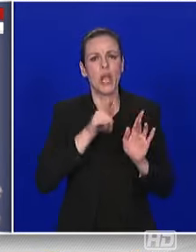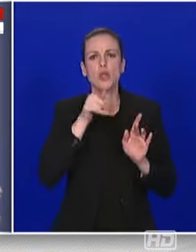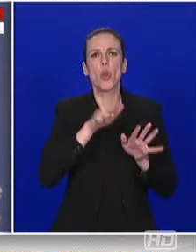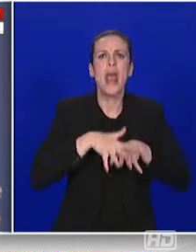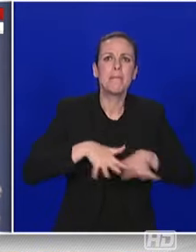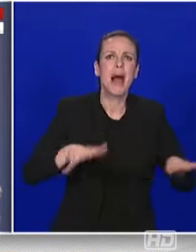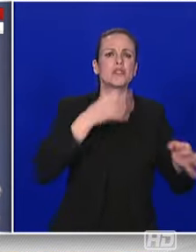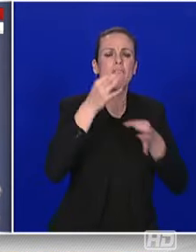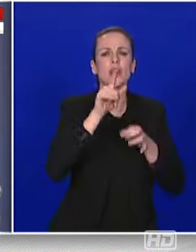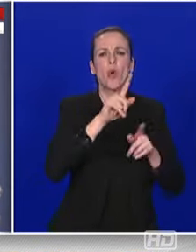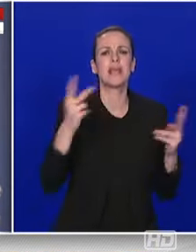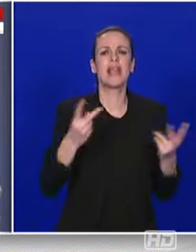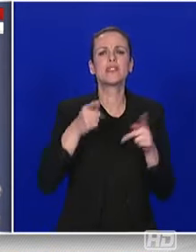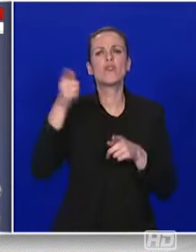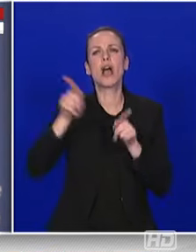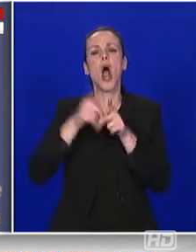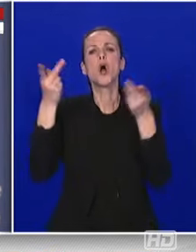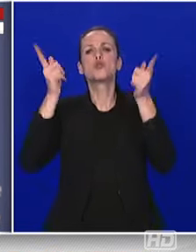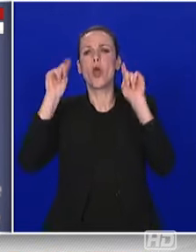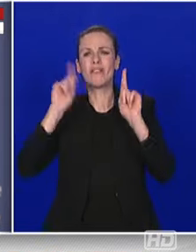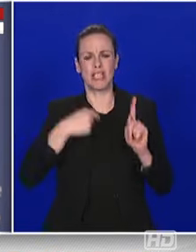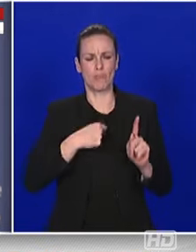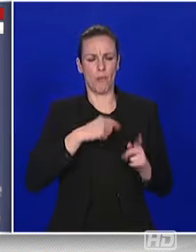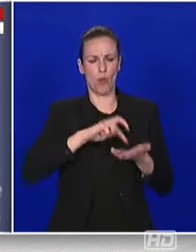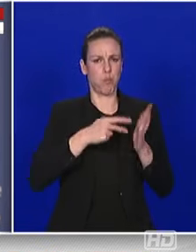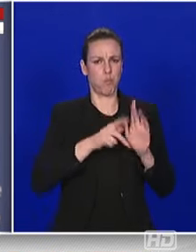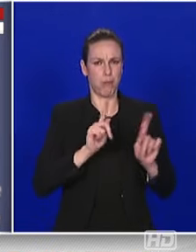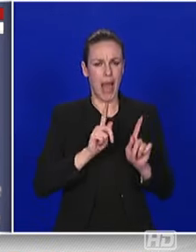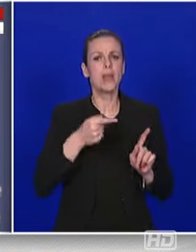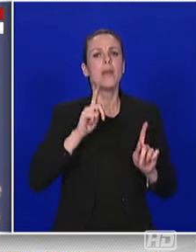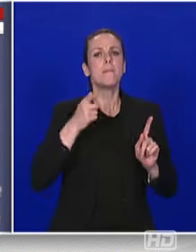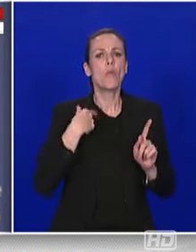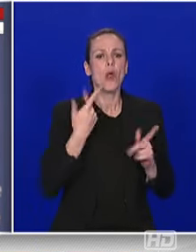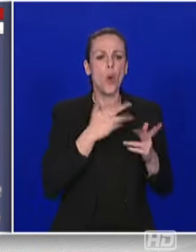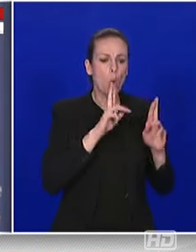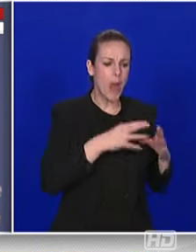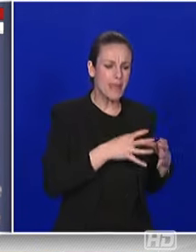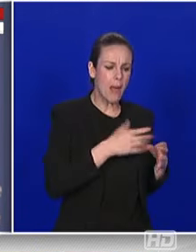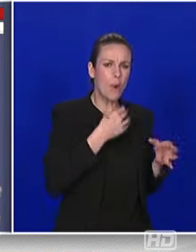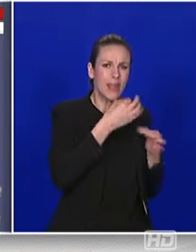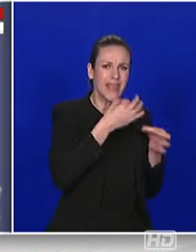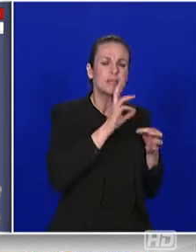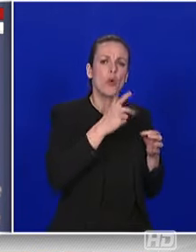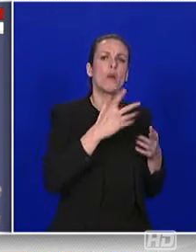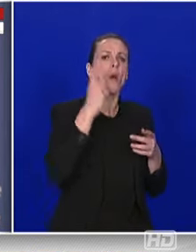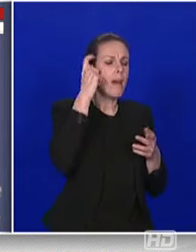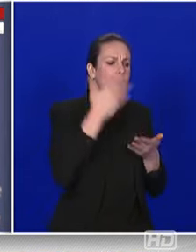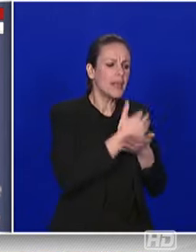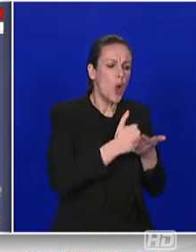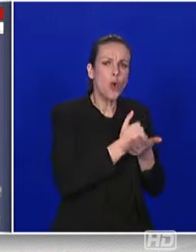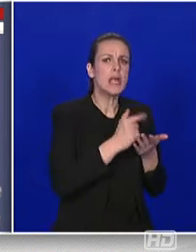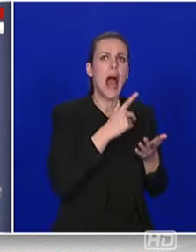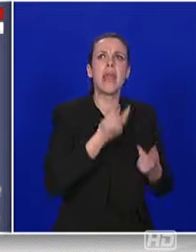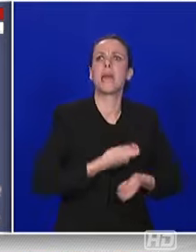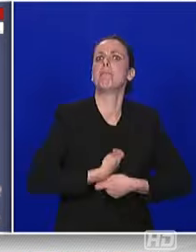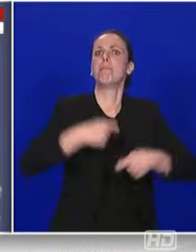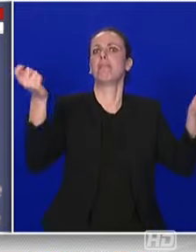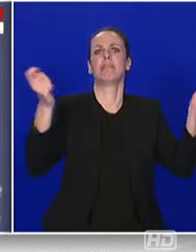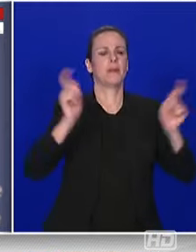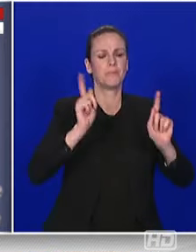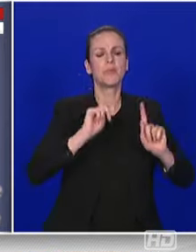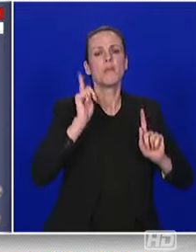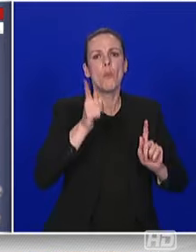bi to sličilo na Slovačku. Dakle, resurse koje imamo moramo pametno koristiti i ne se preopterećivati, nego zapravo